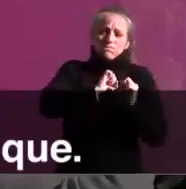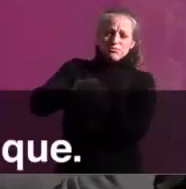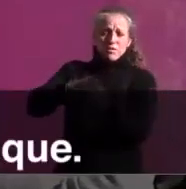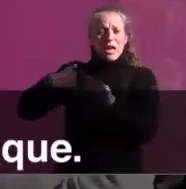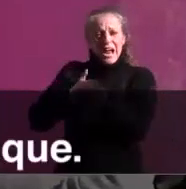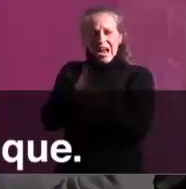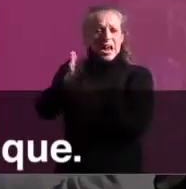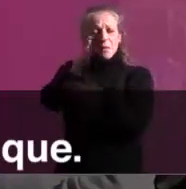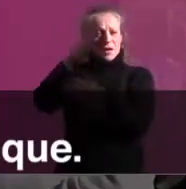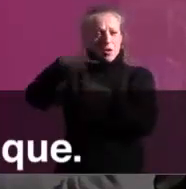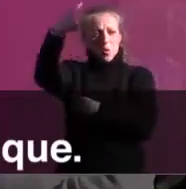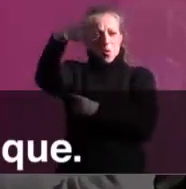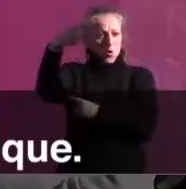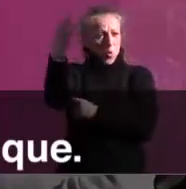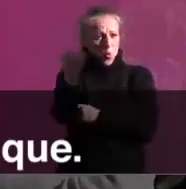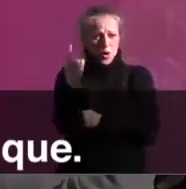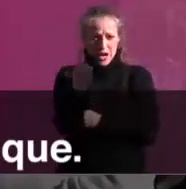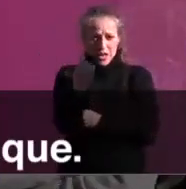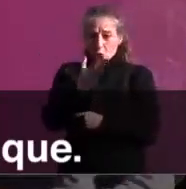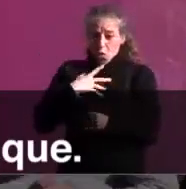Nosaltres no hi serem mai en aquest bloc.